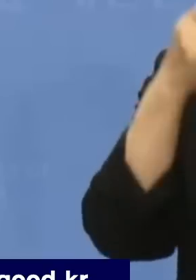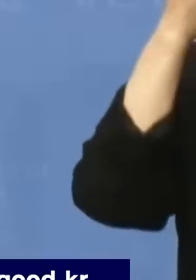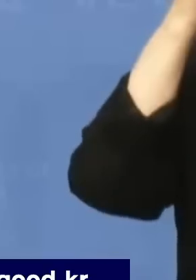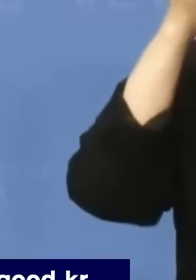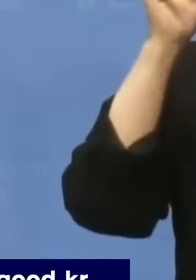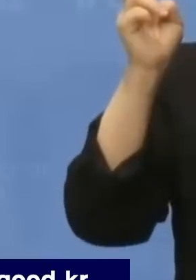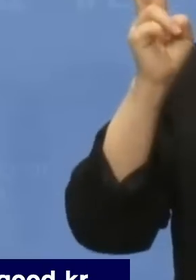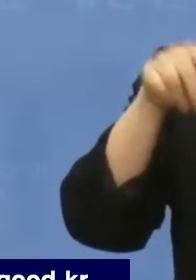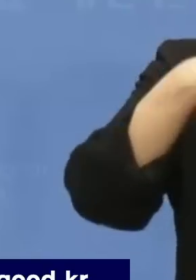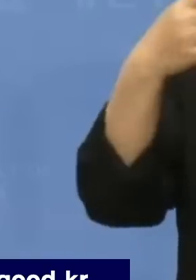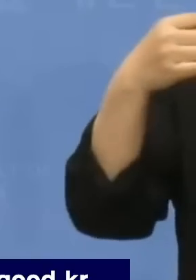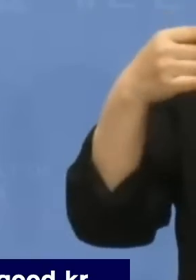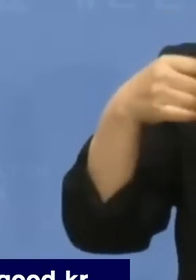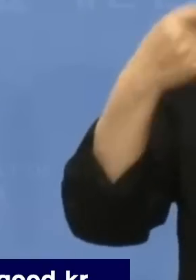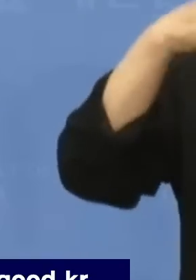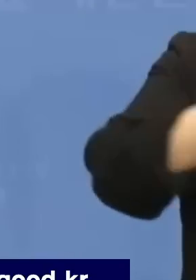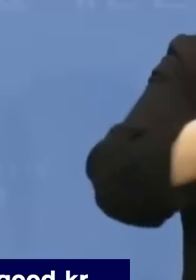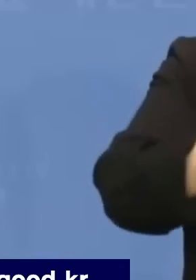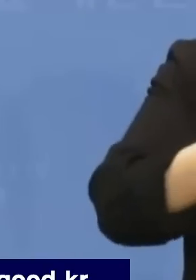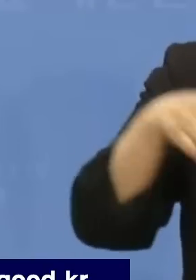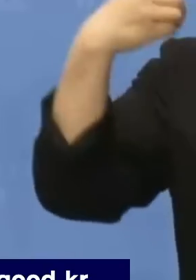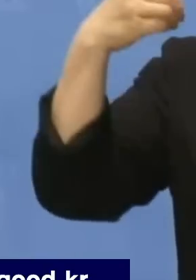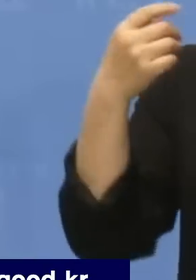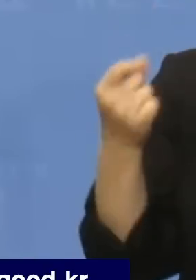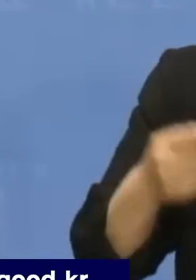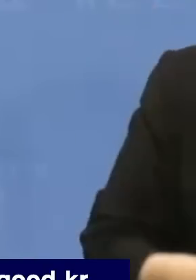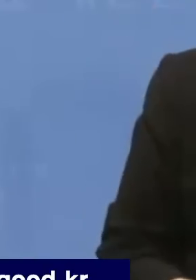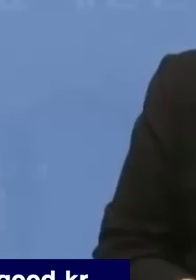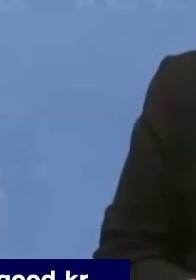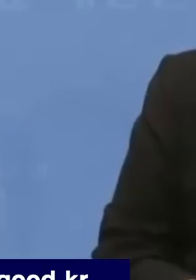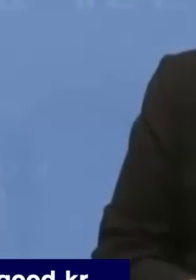촌극이라는 합리적 의심을 더욱 강화할 뿐입니다.